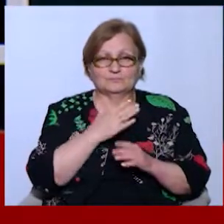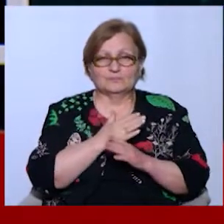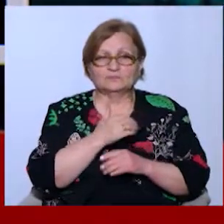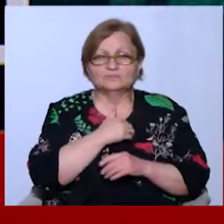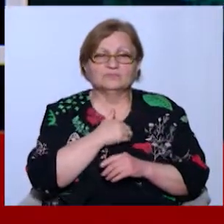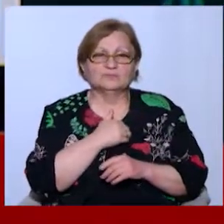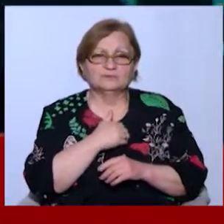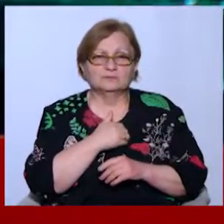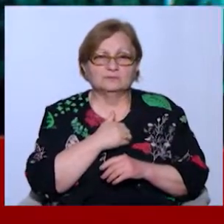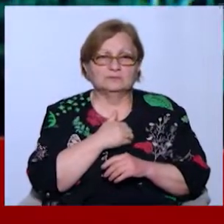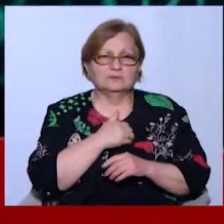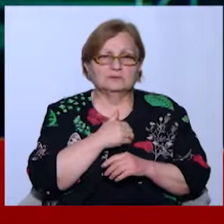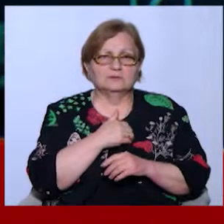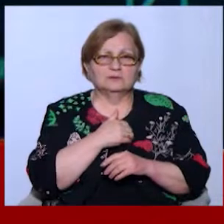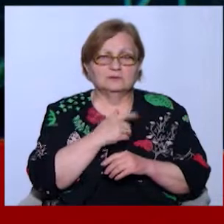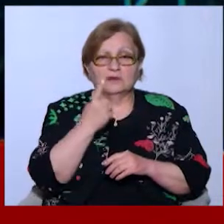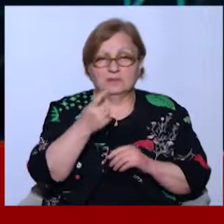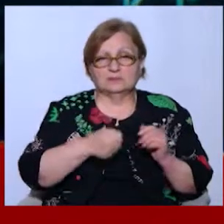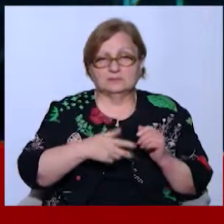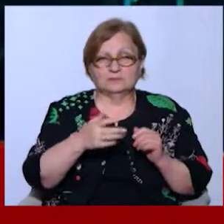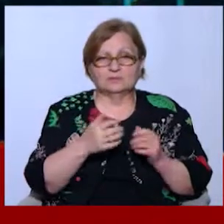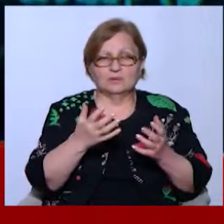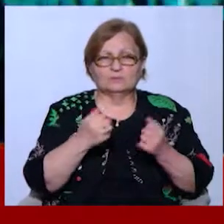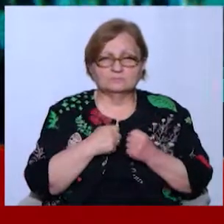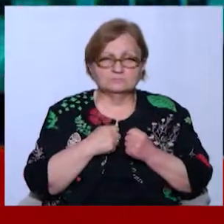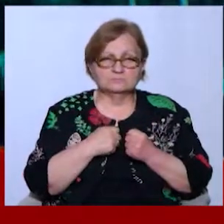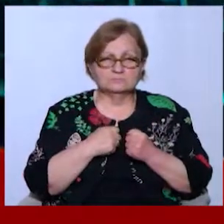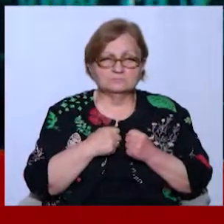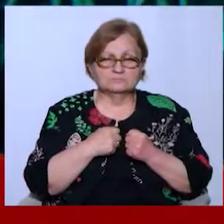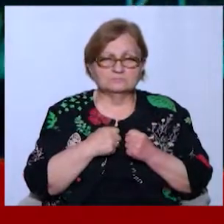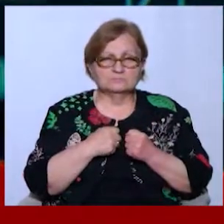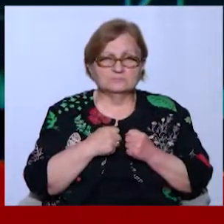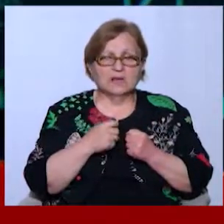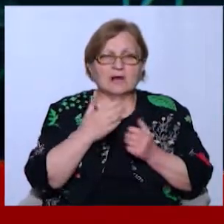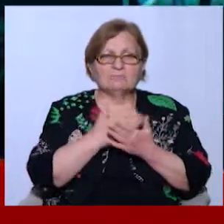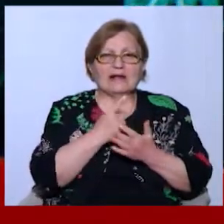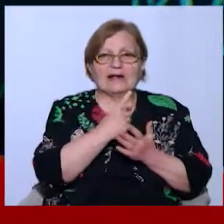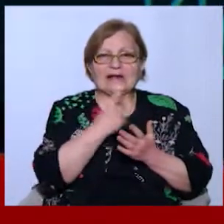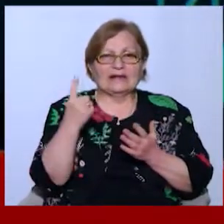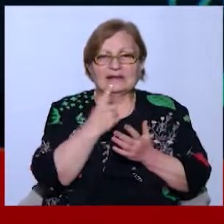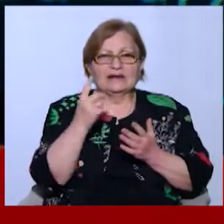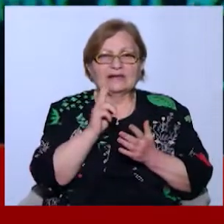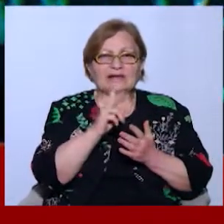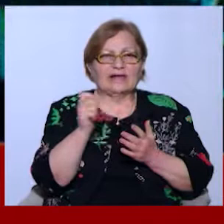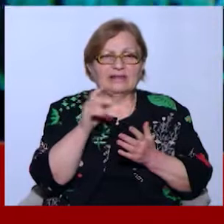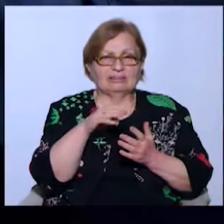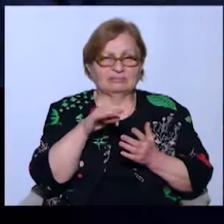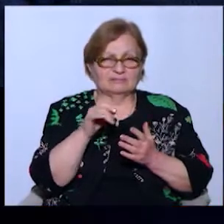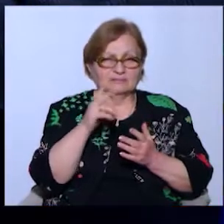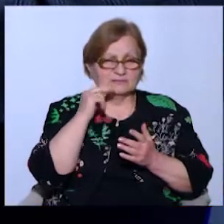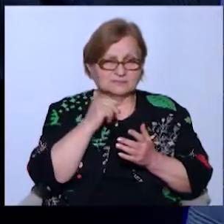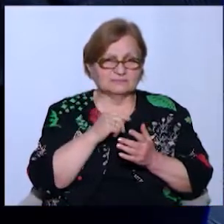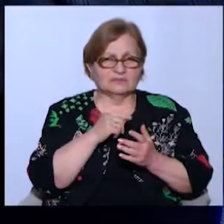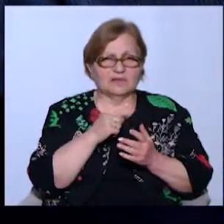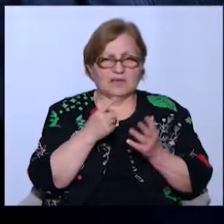გვინდა ერთი კამათელის აგდებისას მივიღოთ კენტი რიცხვი. შესაბამისად, რისი ალბათობა